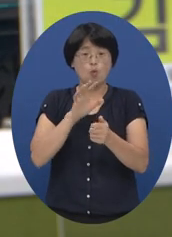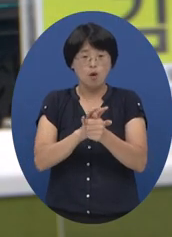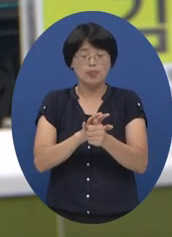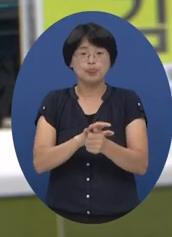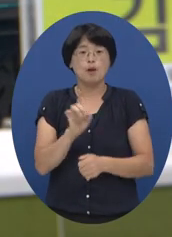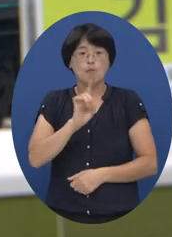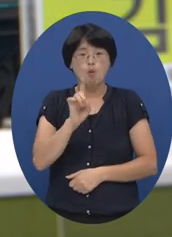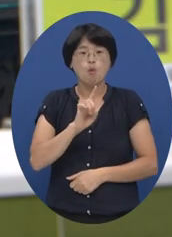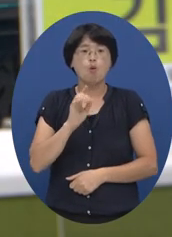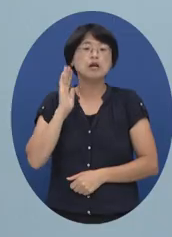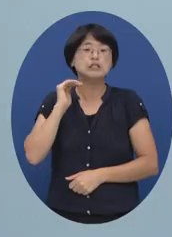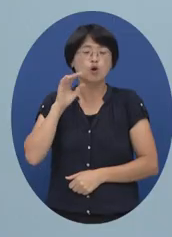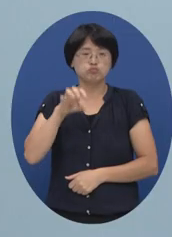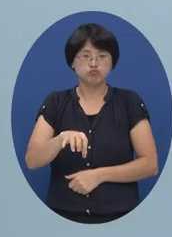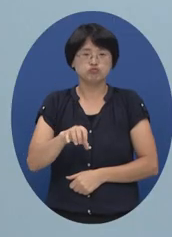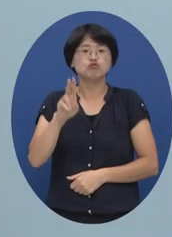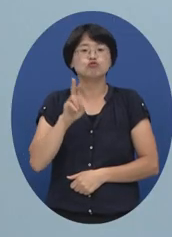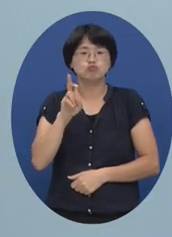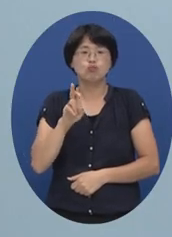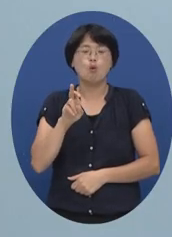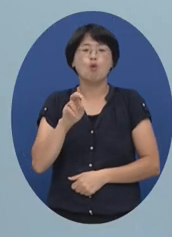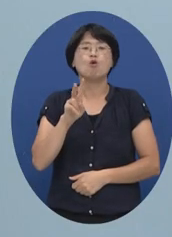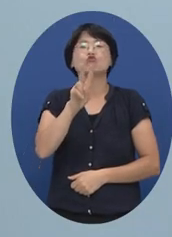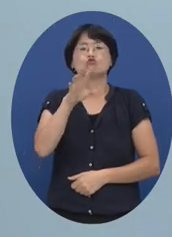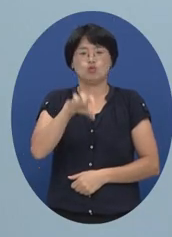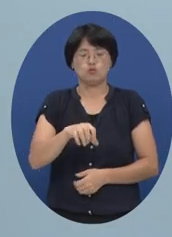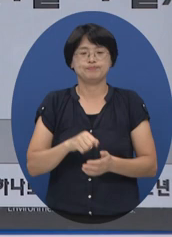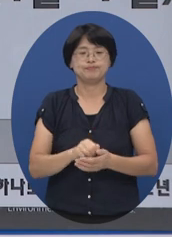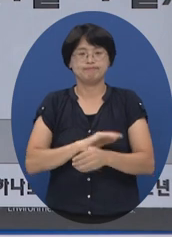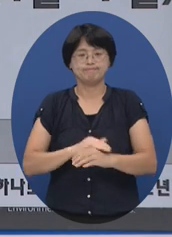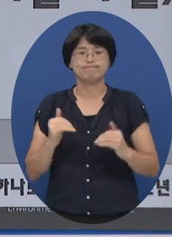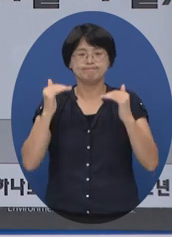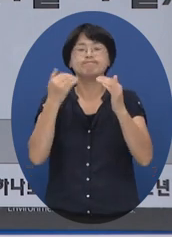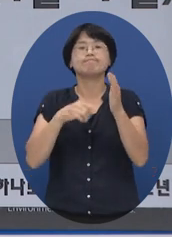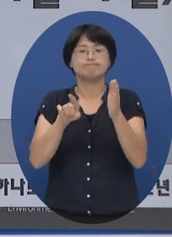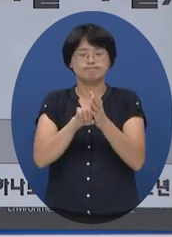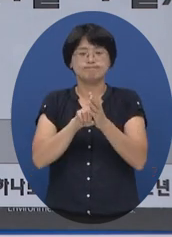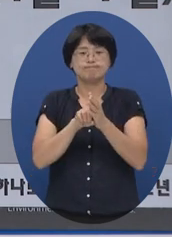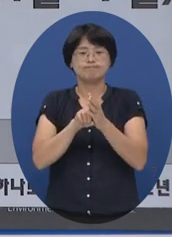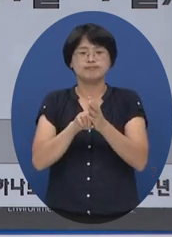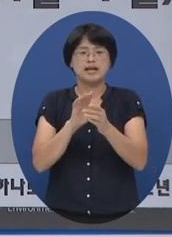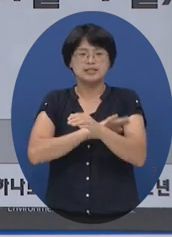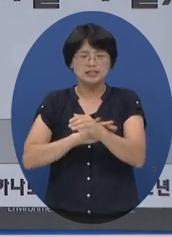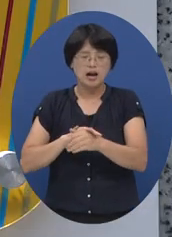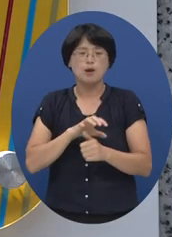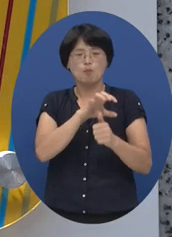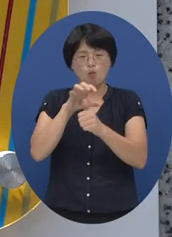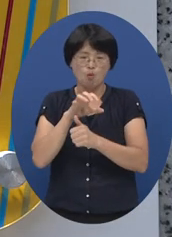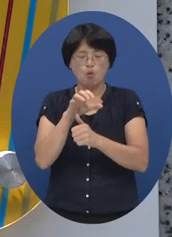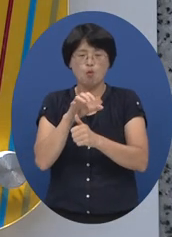곳. 경기도는 위기 청소년들이 건강한 성인으로 성장할 수 있도록 촘촘한 안전망